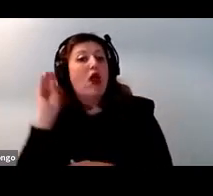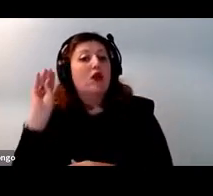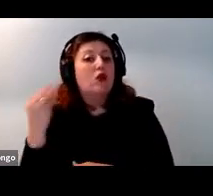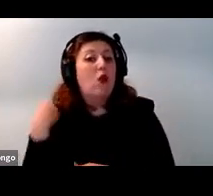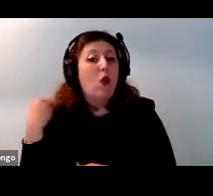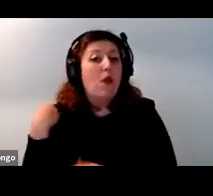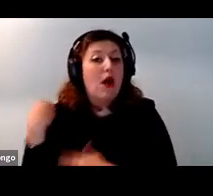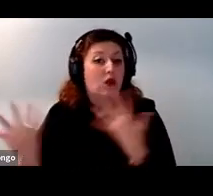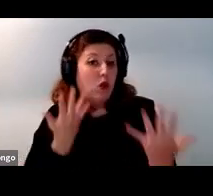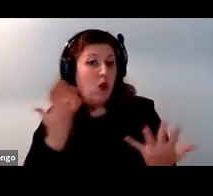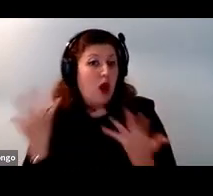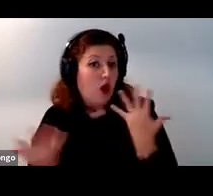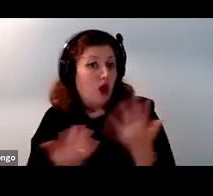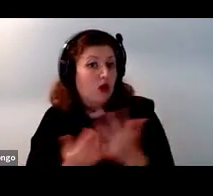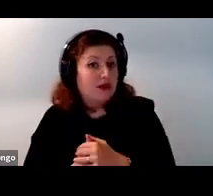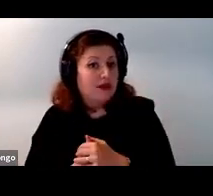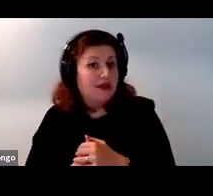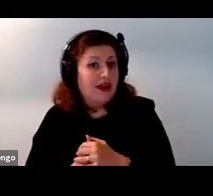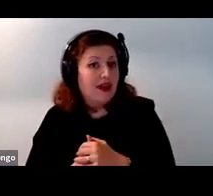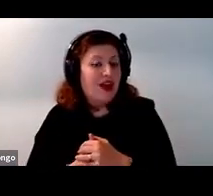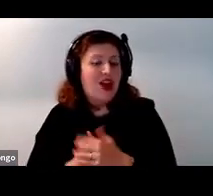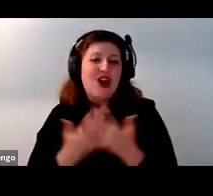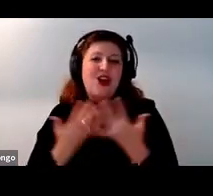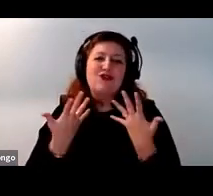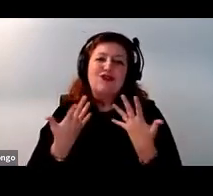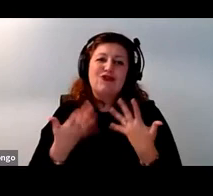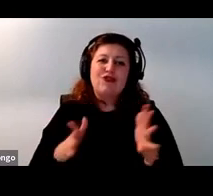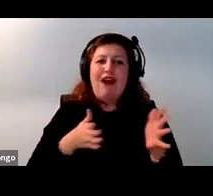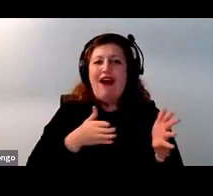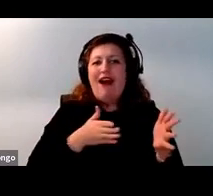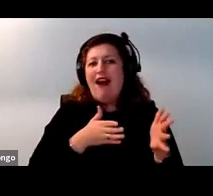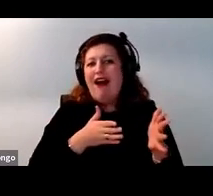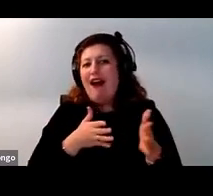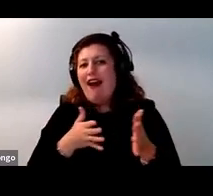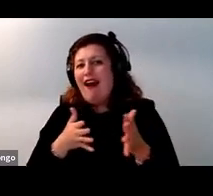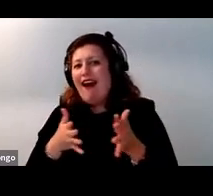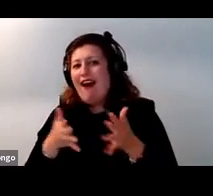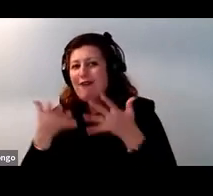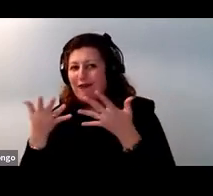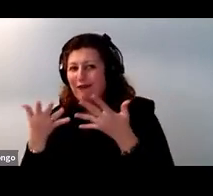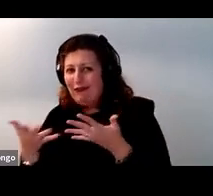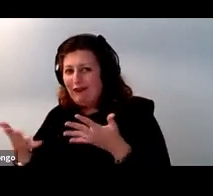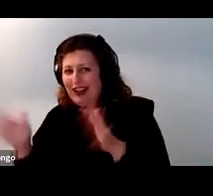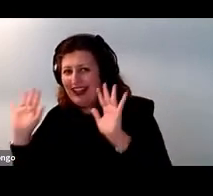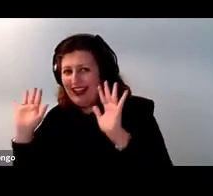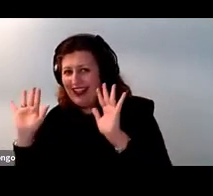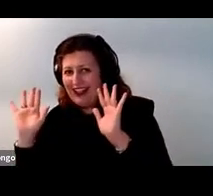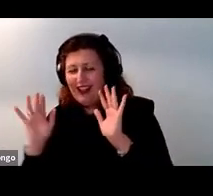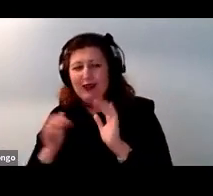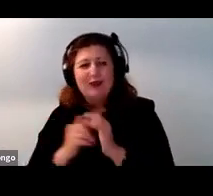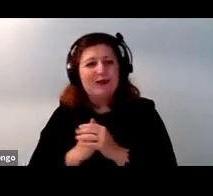domande, ci avviamo comunque verso la conclusione dell'incontro.